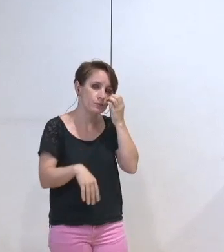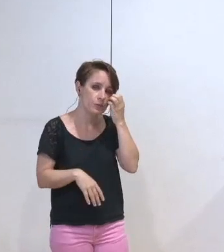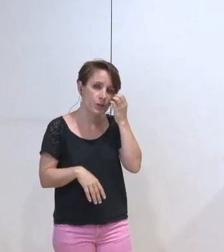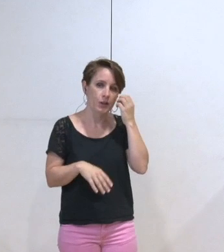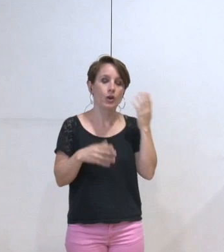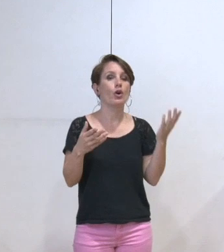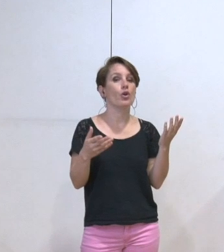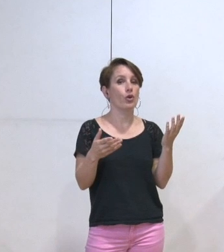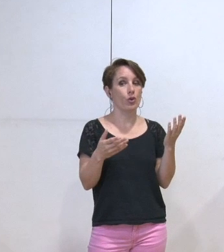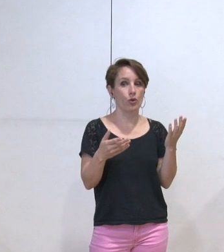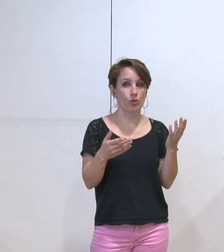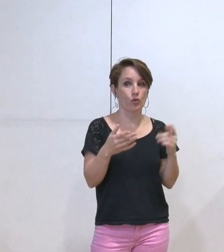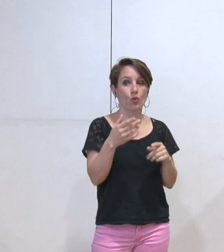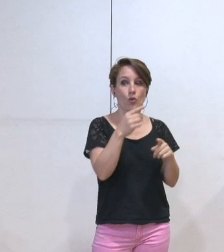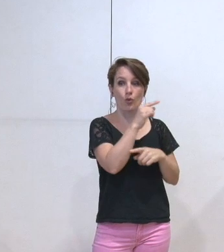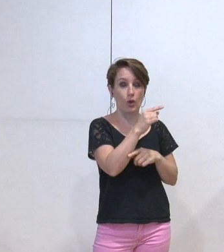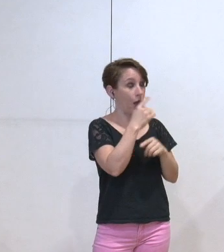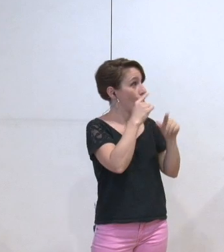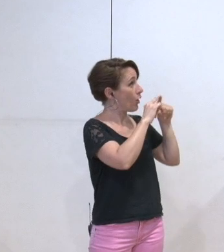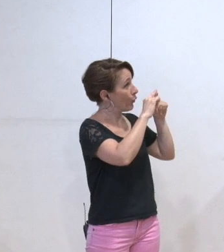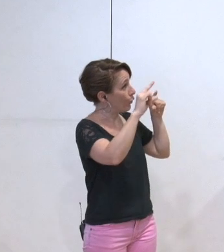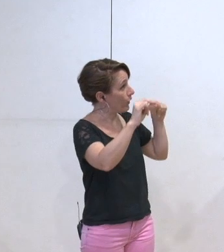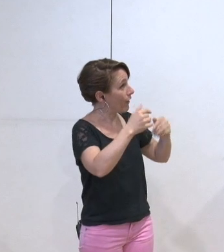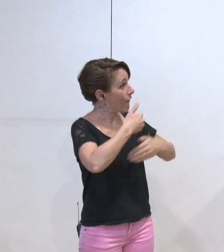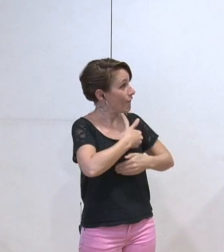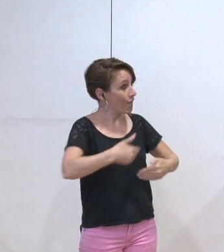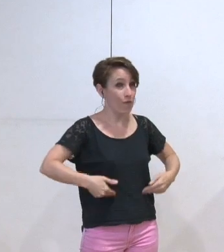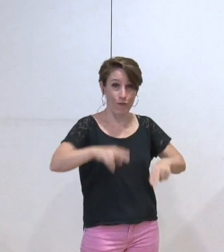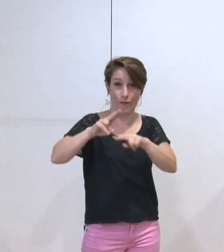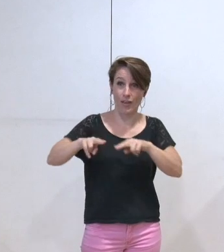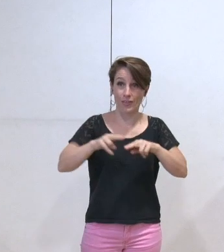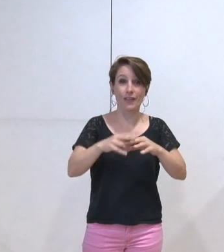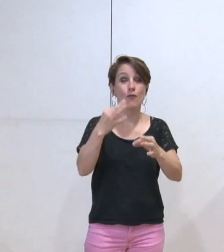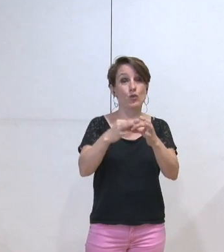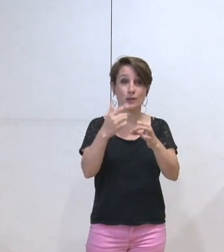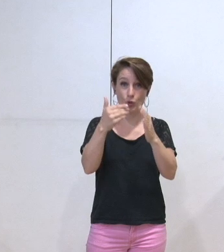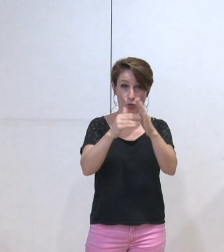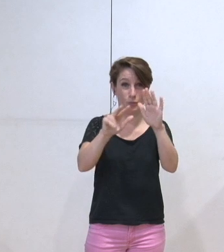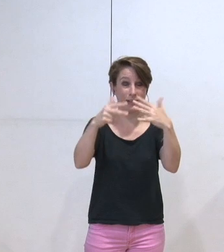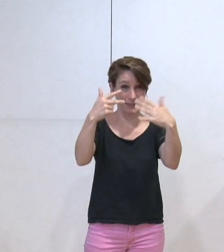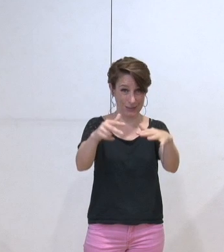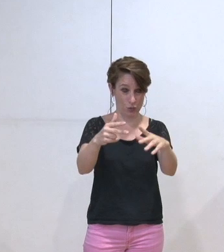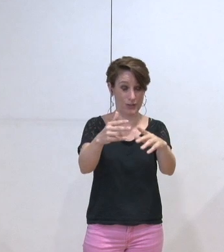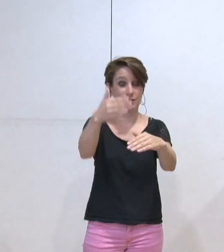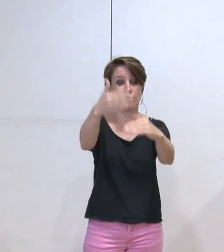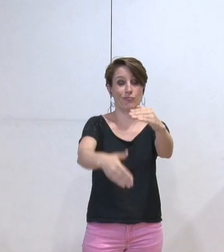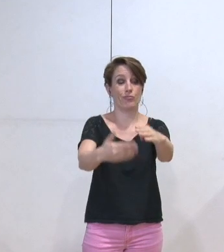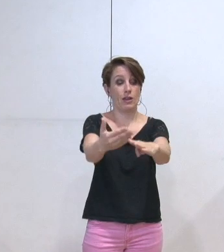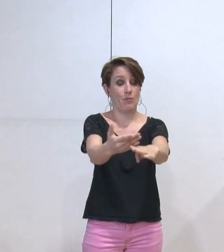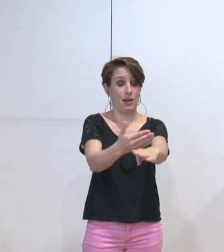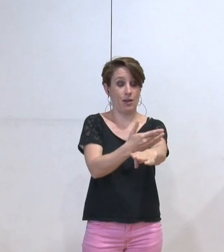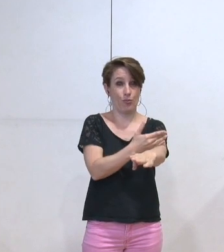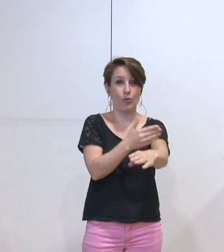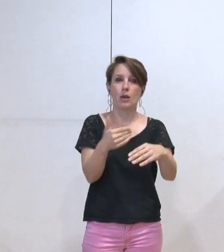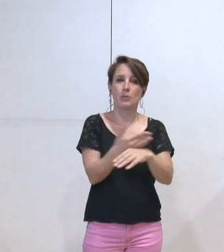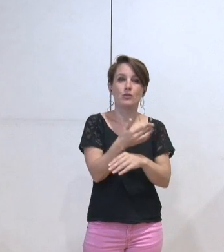livraison qui n'apparaît pas en si fin des travaux en septembre 2018 et vous avez 2 ans qui apparaissent de commissionnement